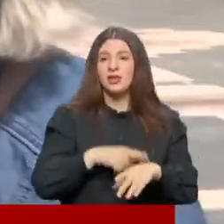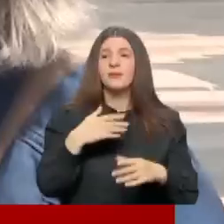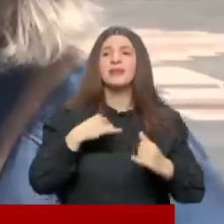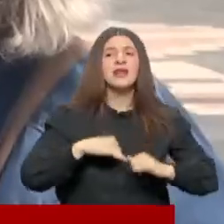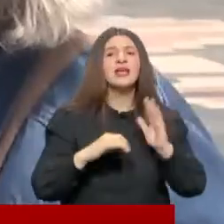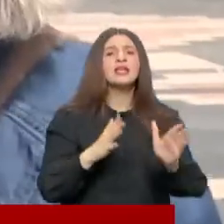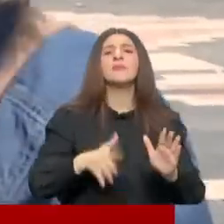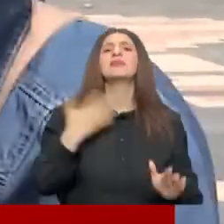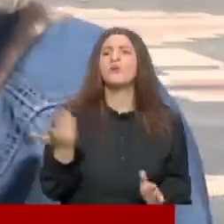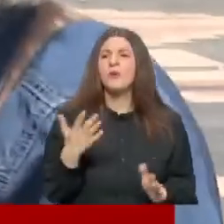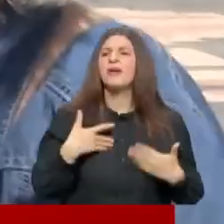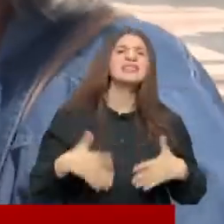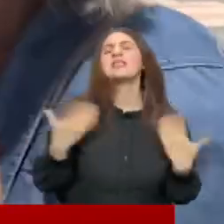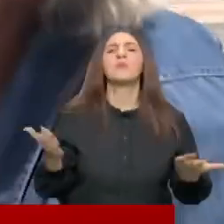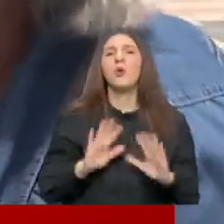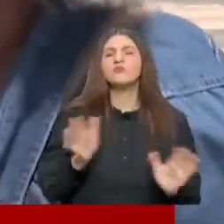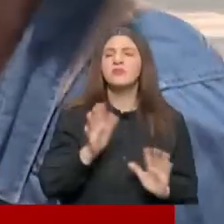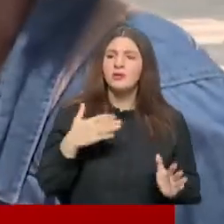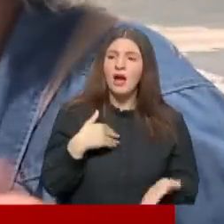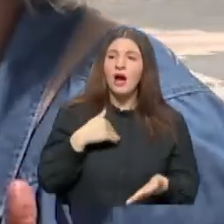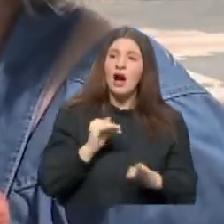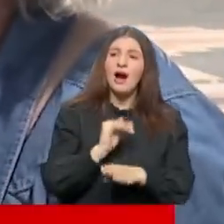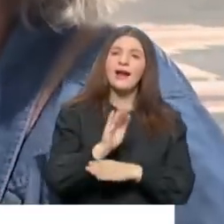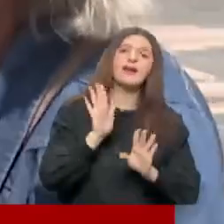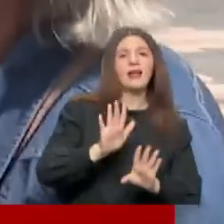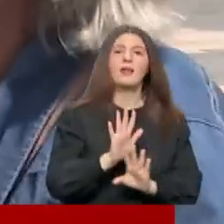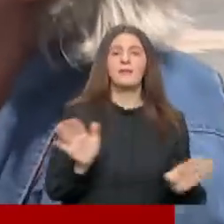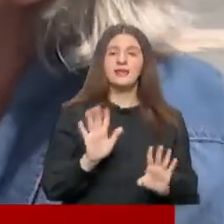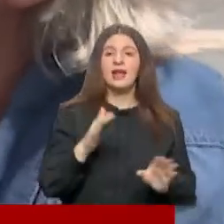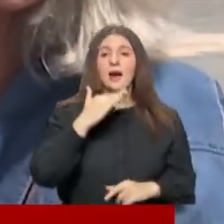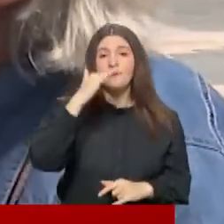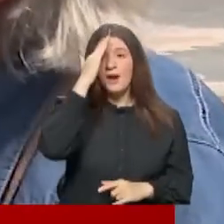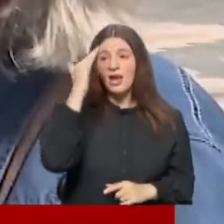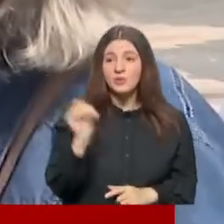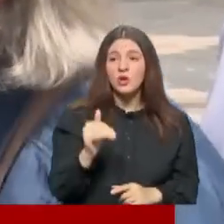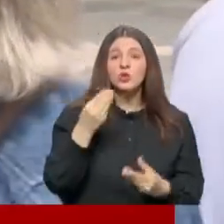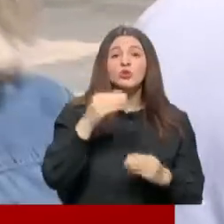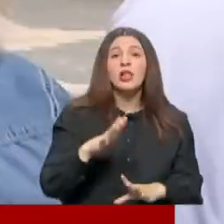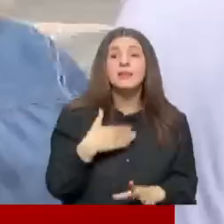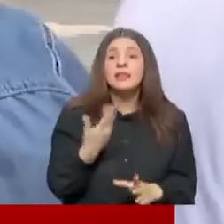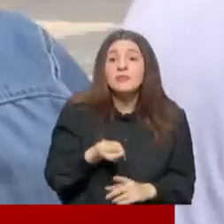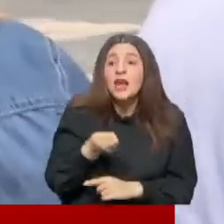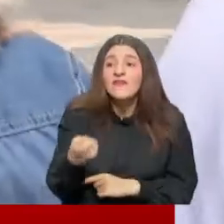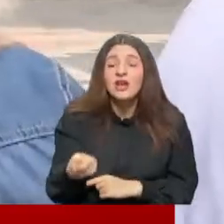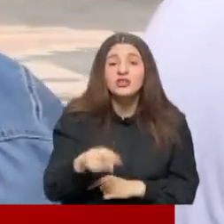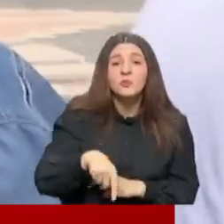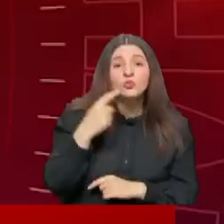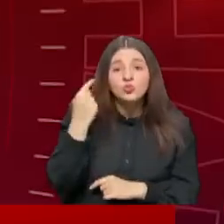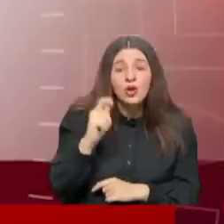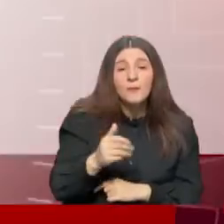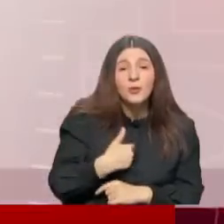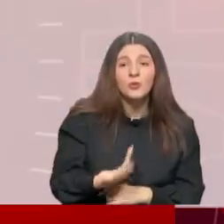gideyim istemiyorum. İstemiyorum. Çünkü ayakta kalalım yeter. Bayram geliyor, çocuklara nasıl harçlık vereceğimi